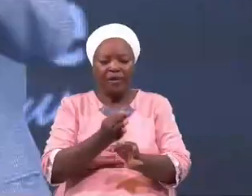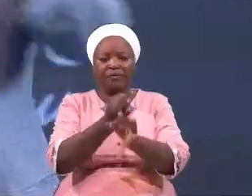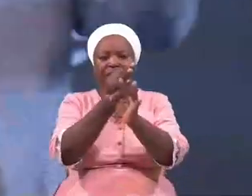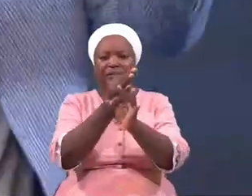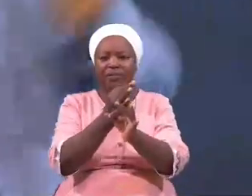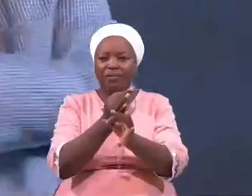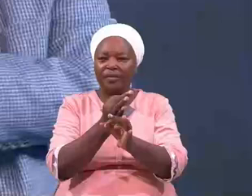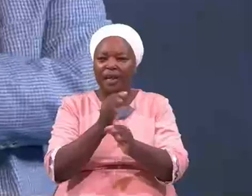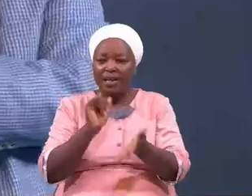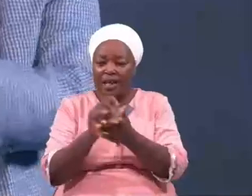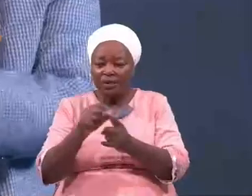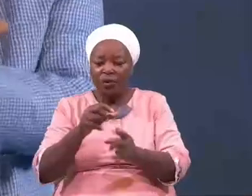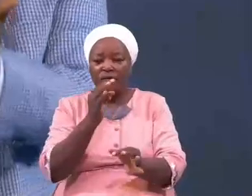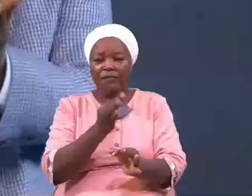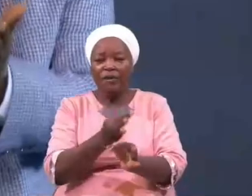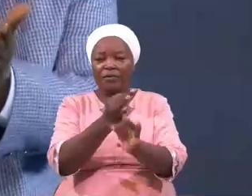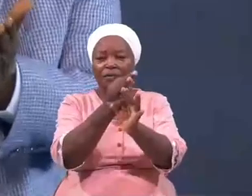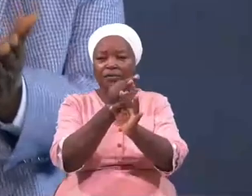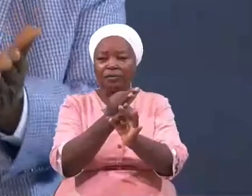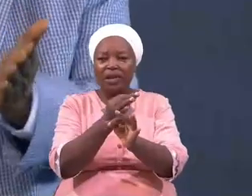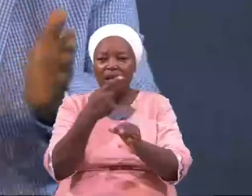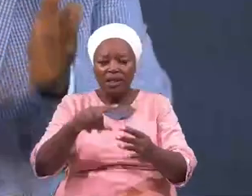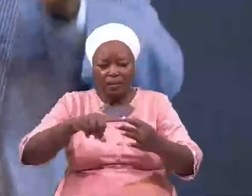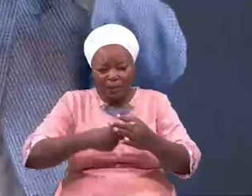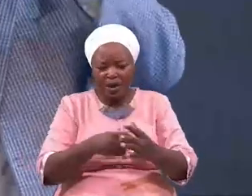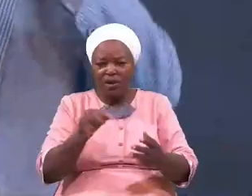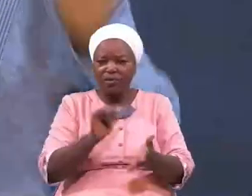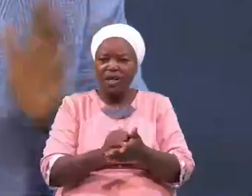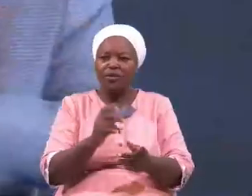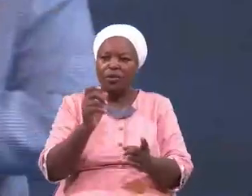Fidèle. Le mot fidèle.